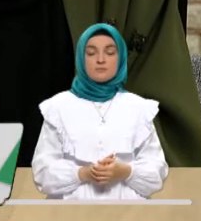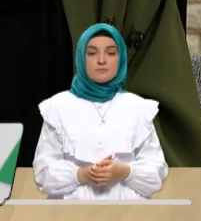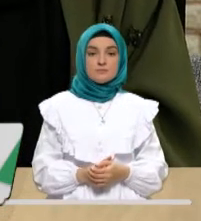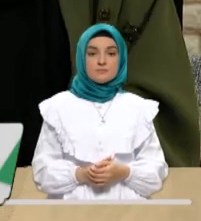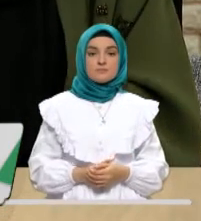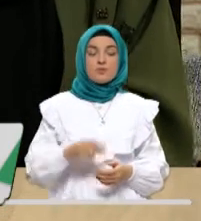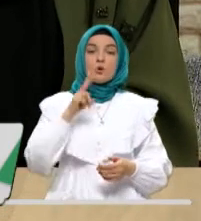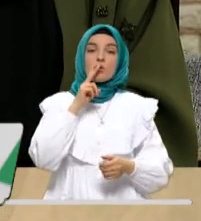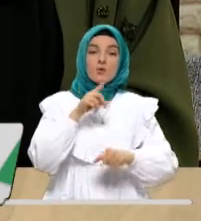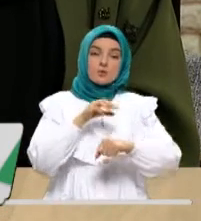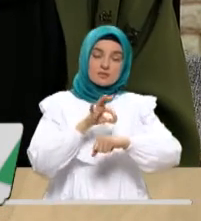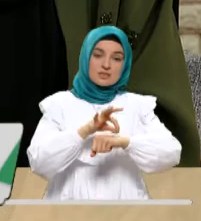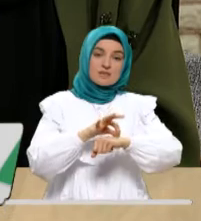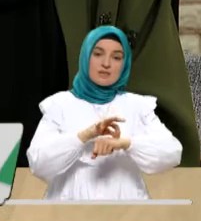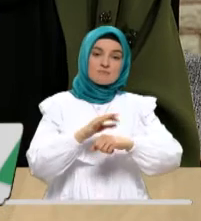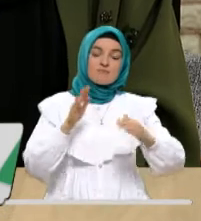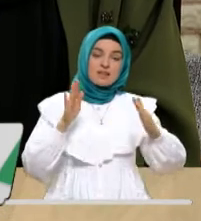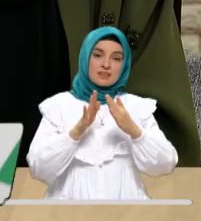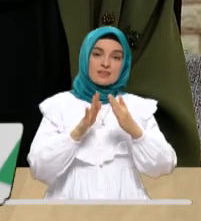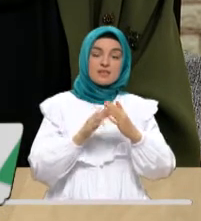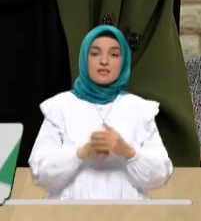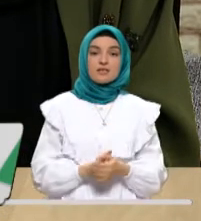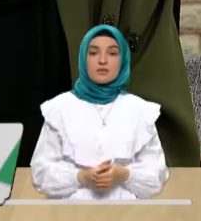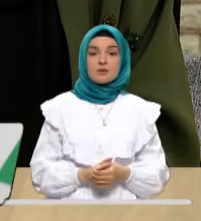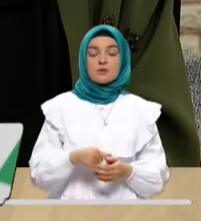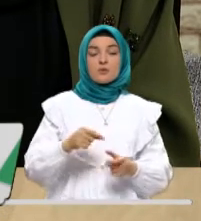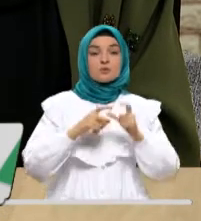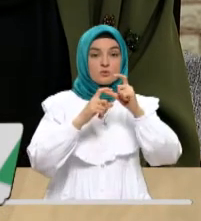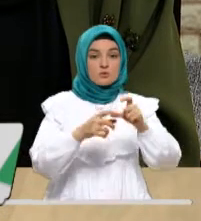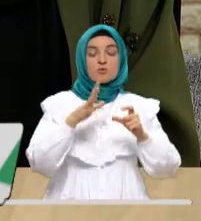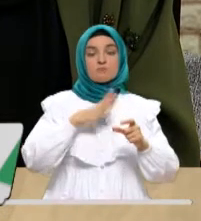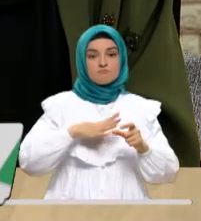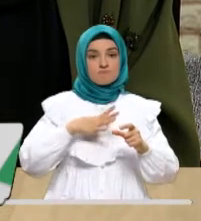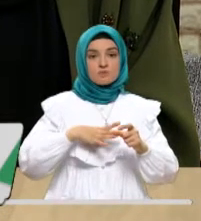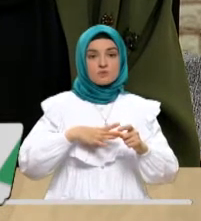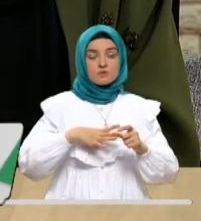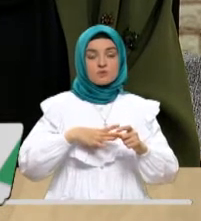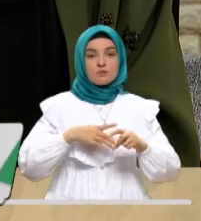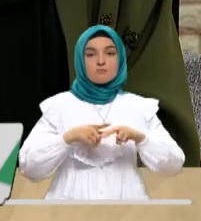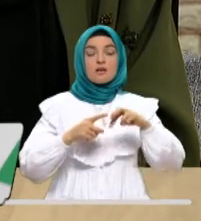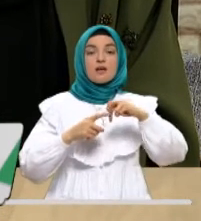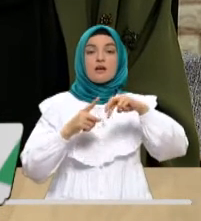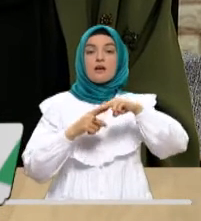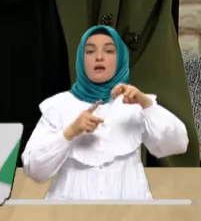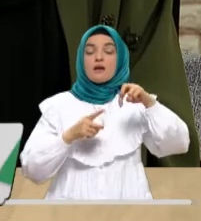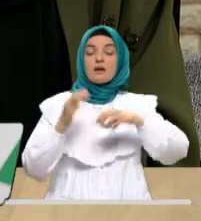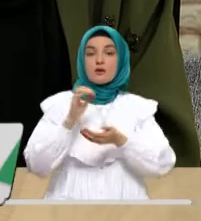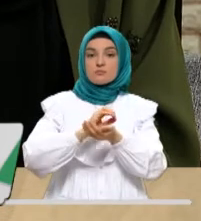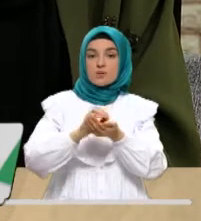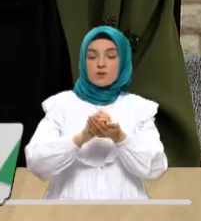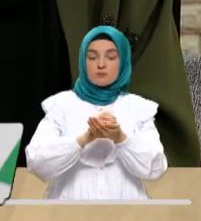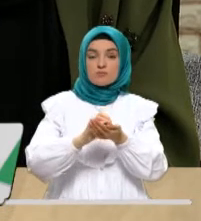ama. Öyle mi? Evet, maalesef. Şunu da sorayım istiyorum. Buyurun. Şimdi Arap sabunu ve kalıp